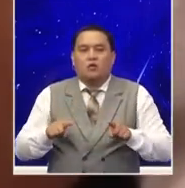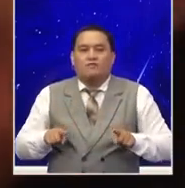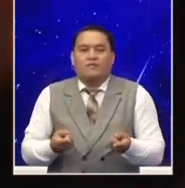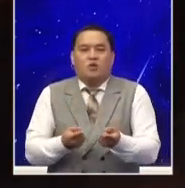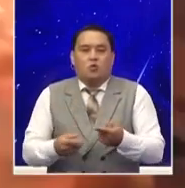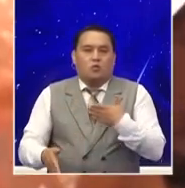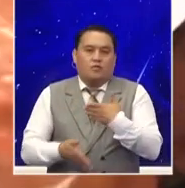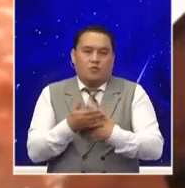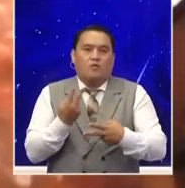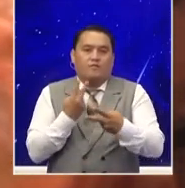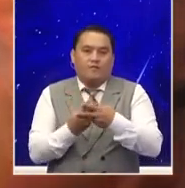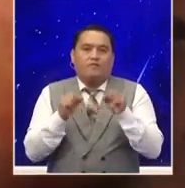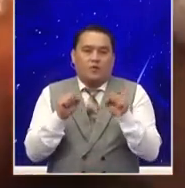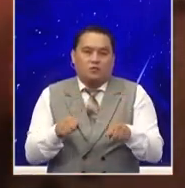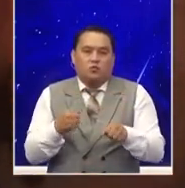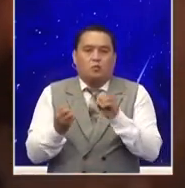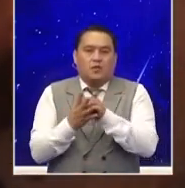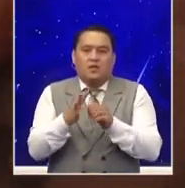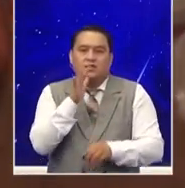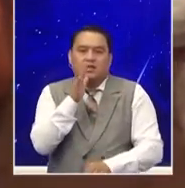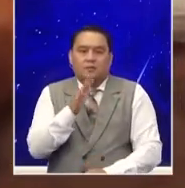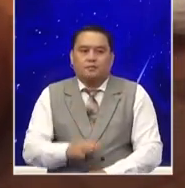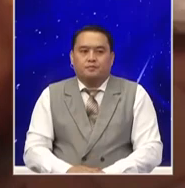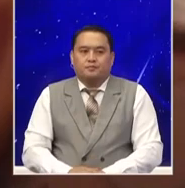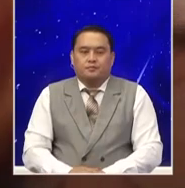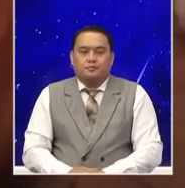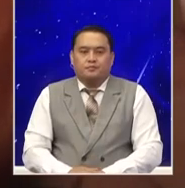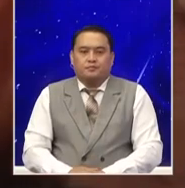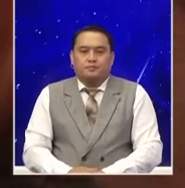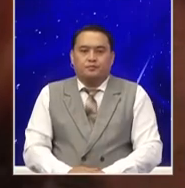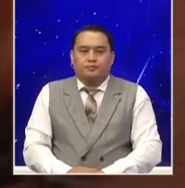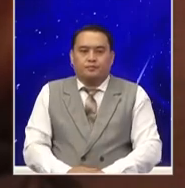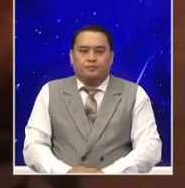грозит наказание в виде лишения свободы сроком на 15 лет.